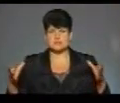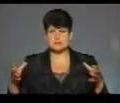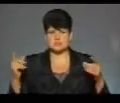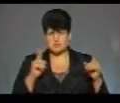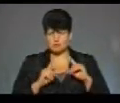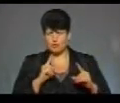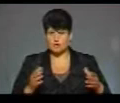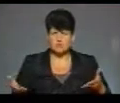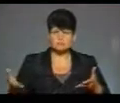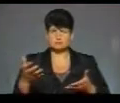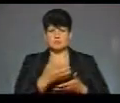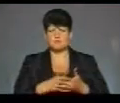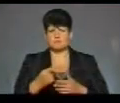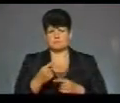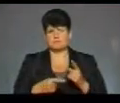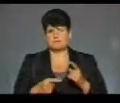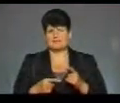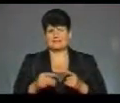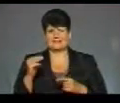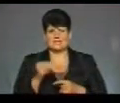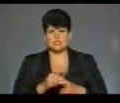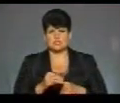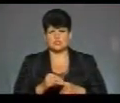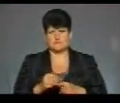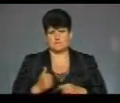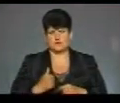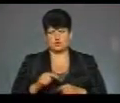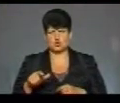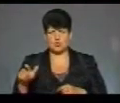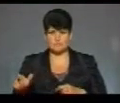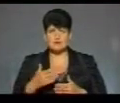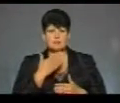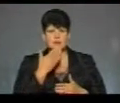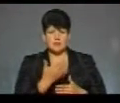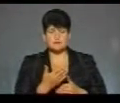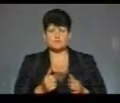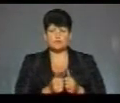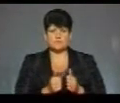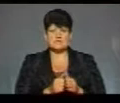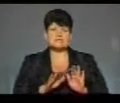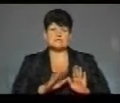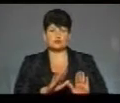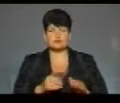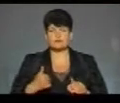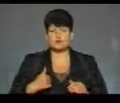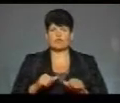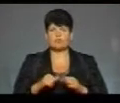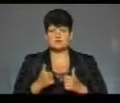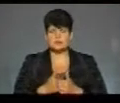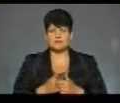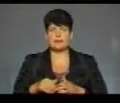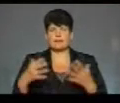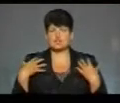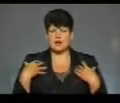500 жителів нашої області. Кого покличуть на збори, запитаємо гостей нашої студії. Поруч зі мною заступник військового комісара, начальник